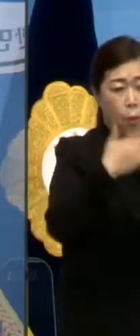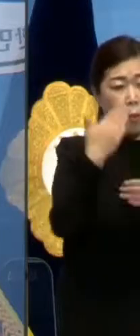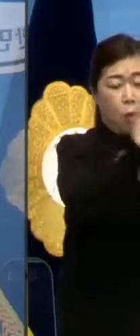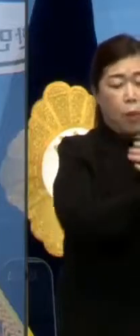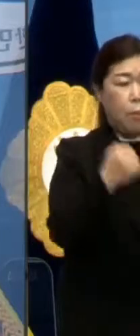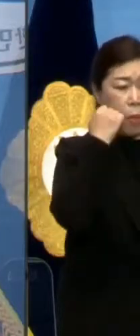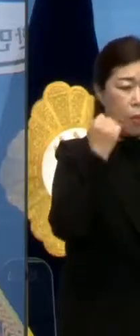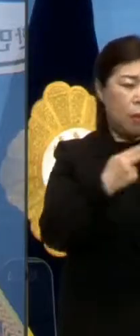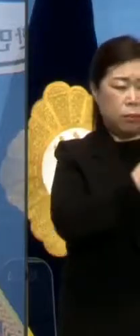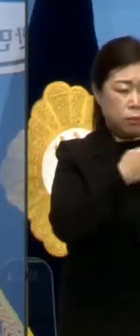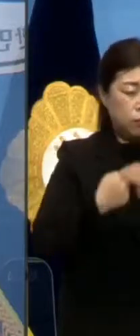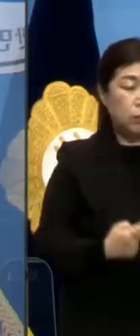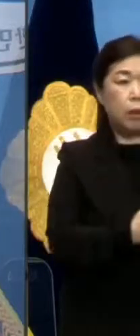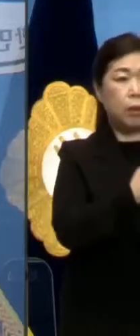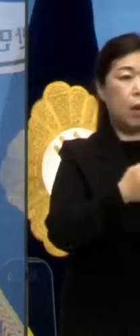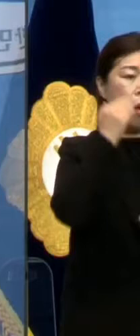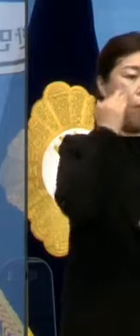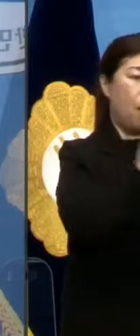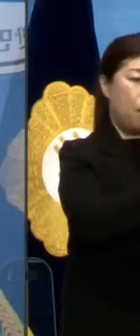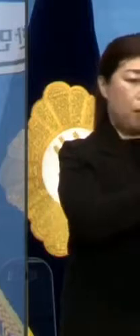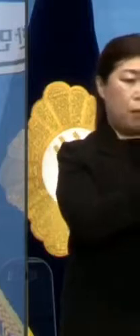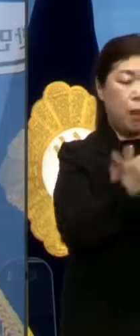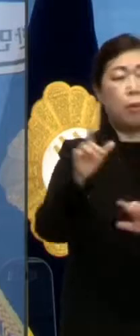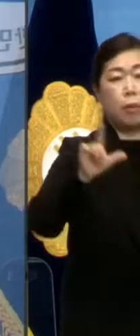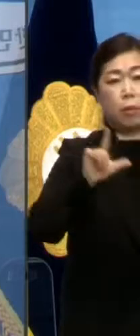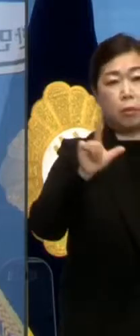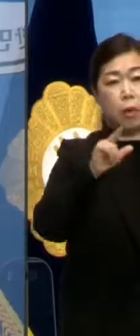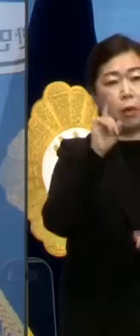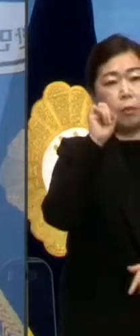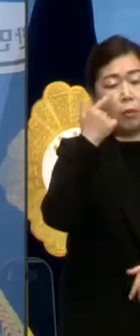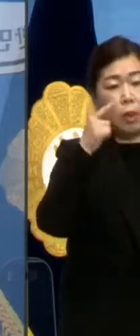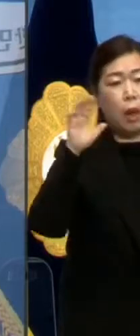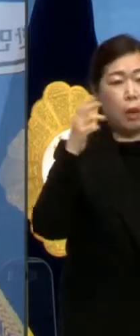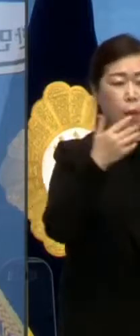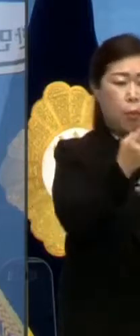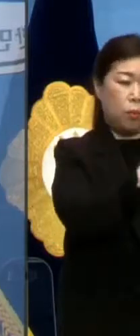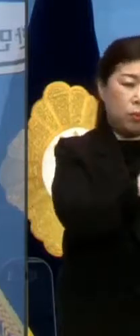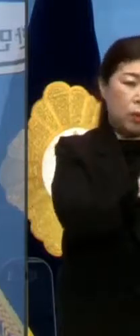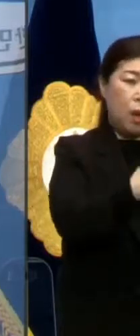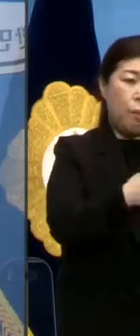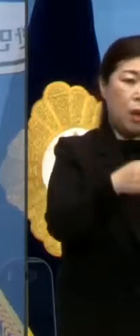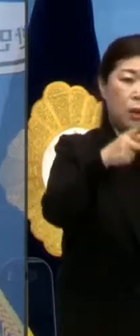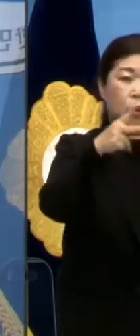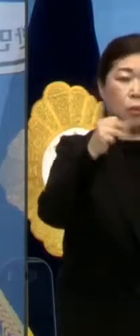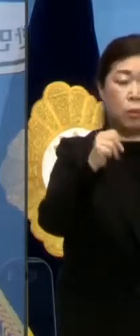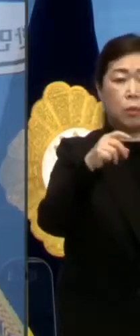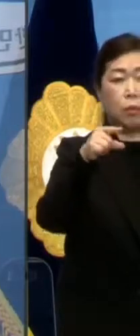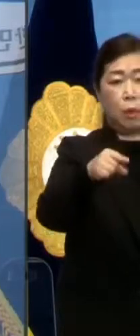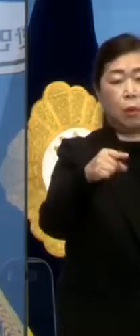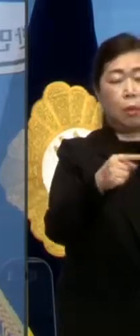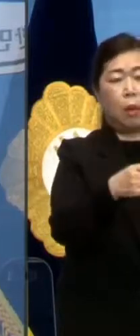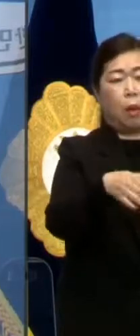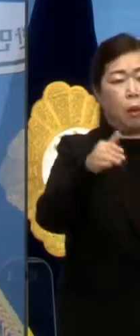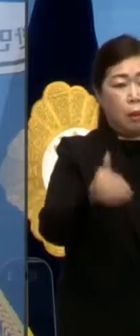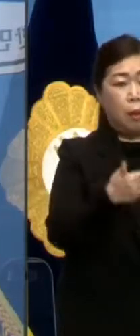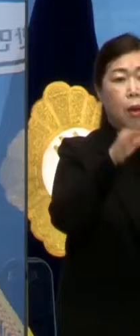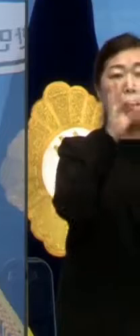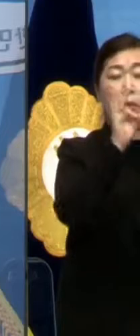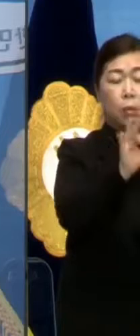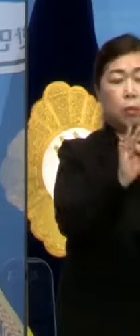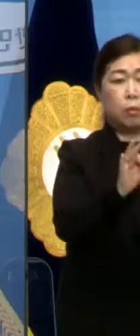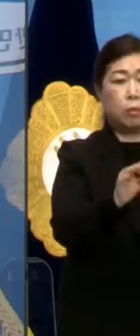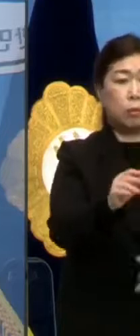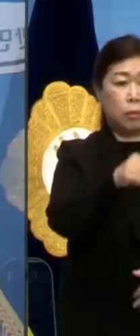멍이나 점점 시퍼렇게 변하는 모습, 16개월 아기 몸무게가 8kg에 불과하다는 사실을 보고도